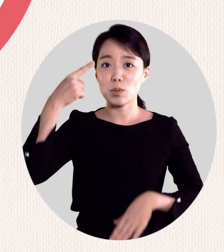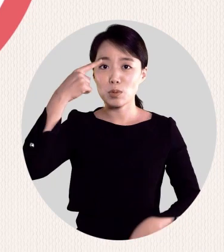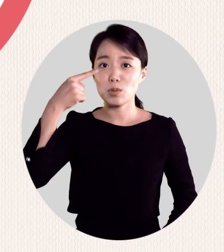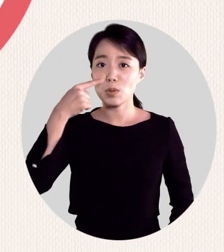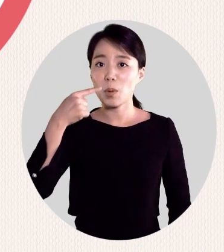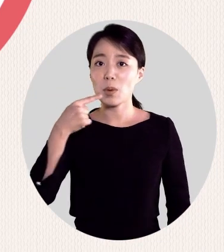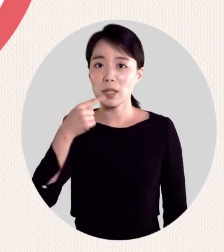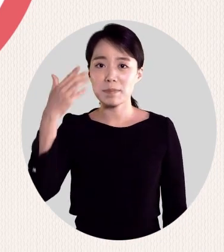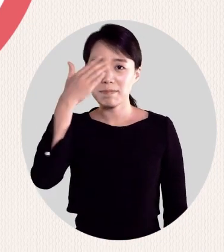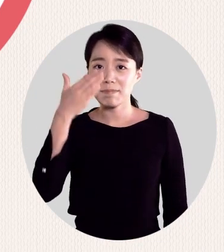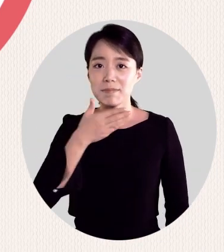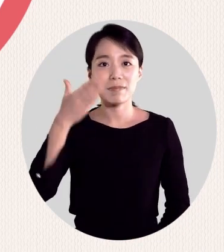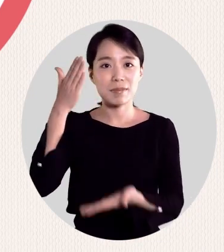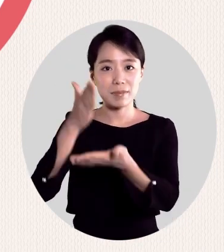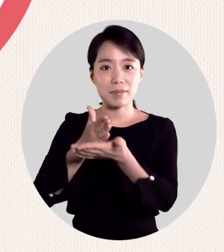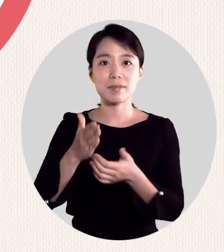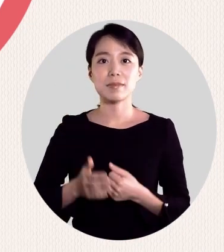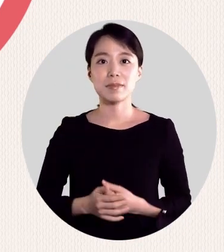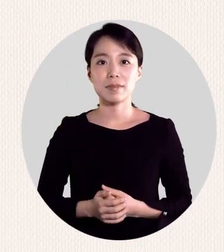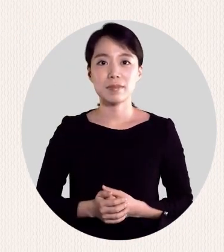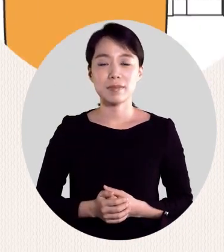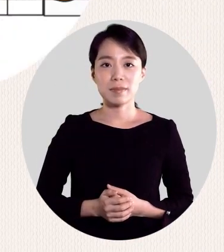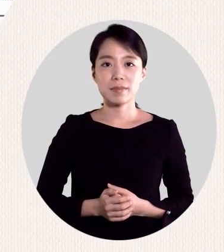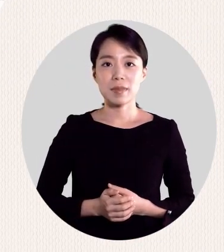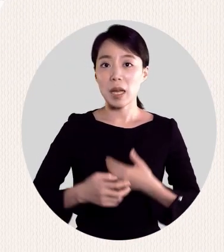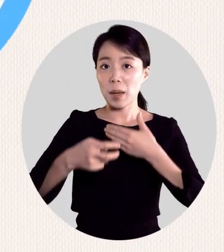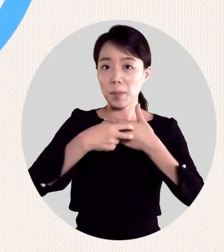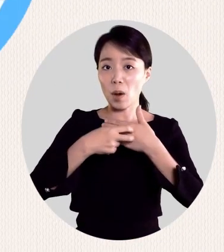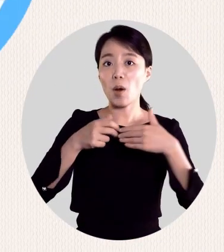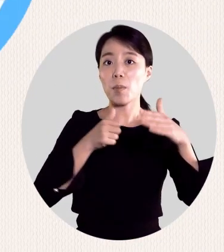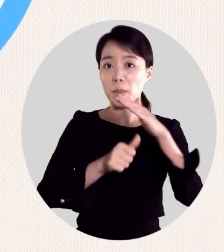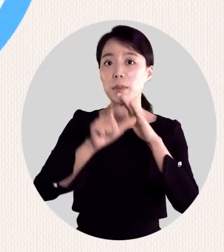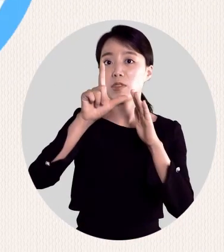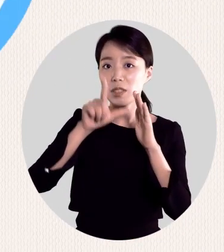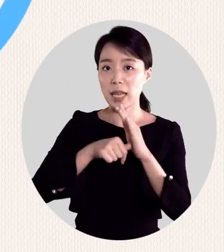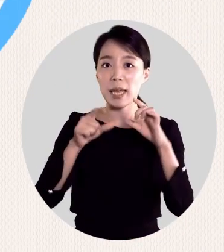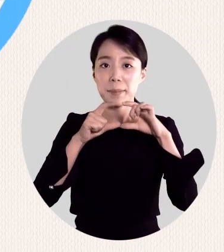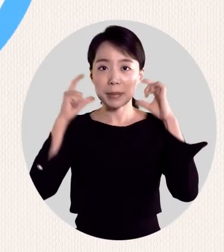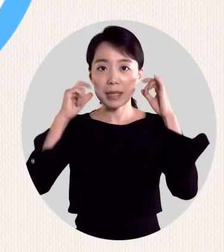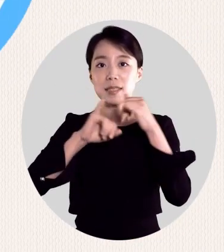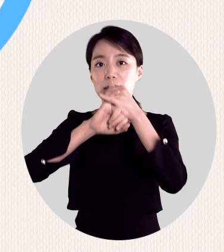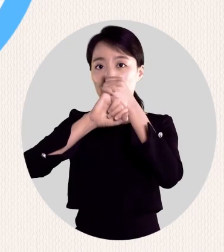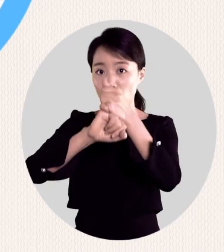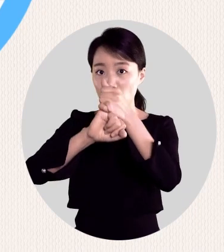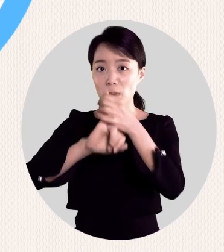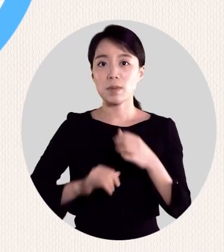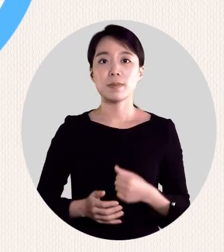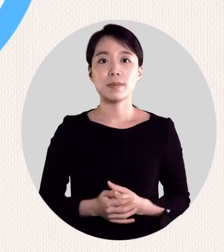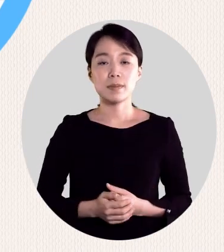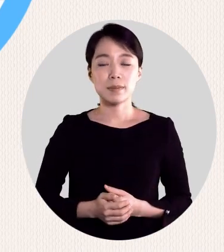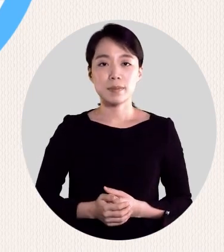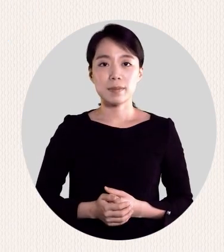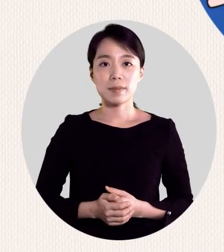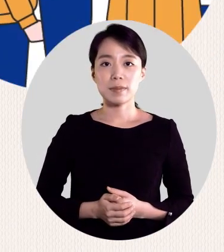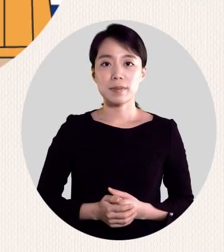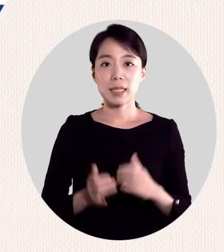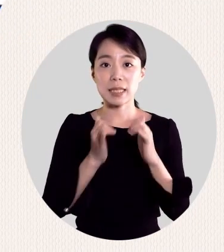손으로 눈과 코, 입을 만지지 마세요. 의료기관 방문 시에는 마스크를 꼭